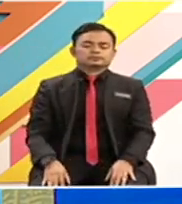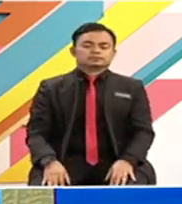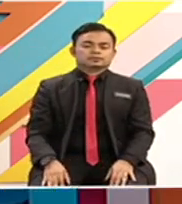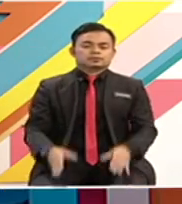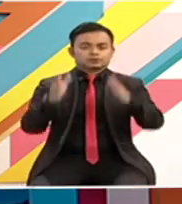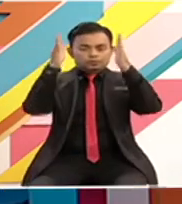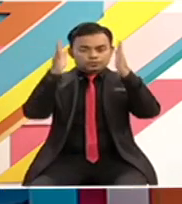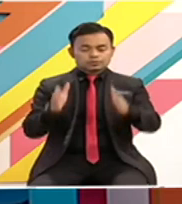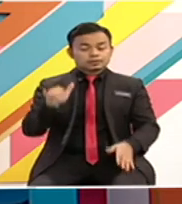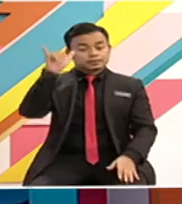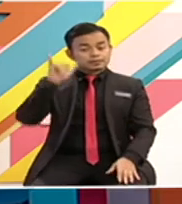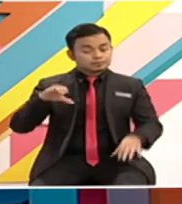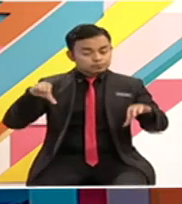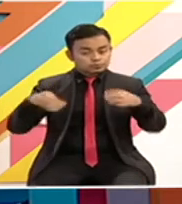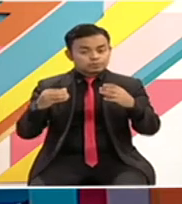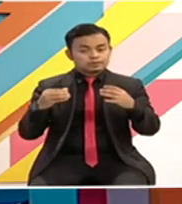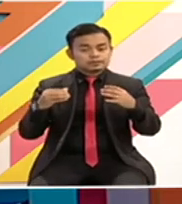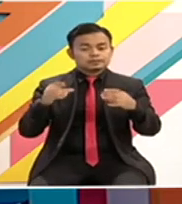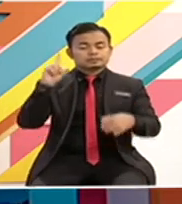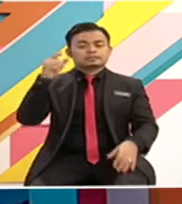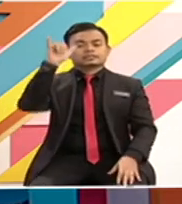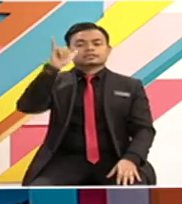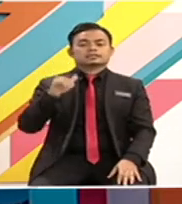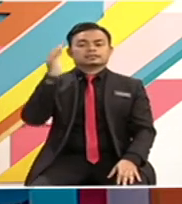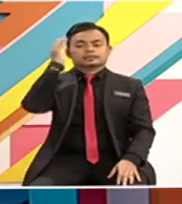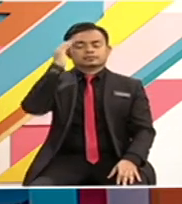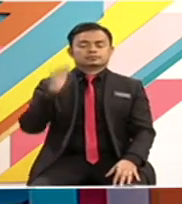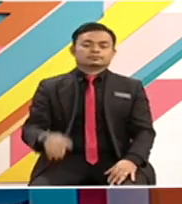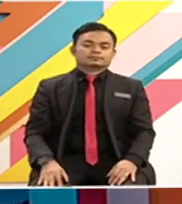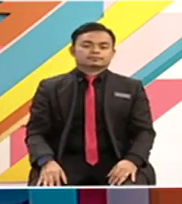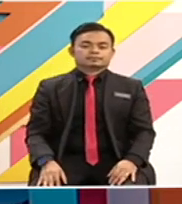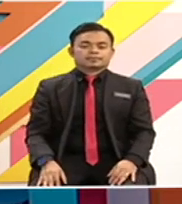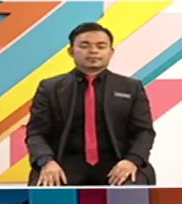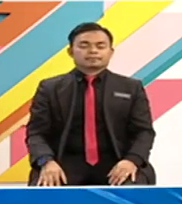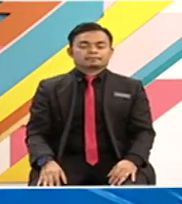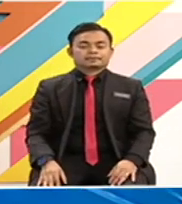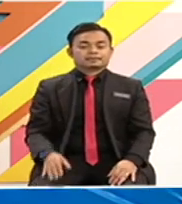Safika khasnya penghasil sayur tengok macam mabuk EDC